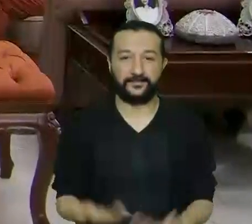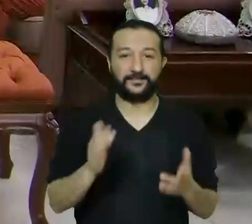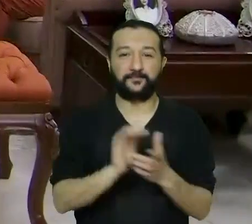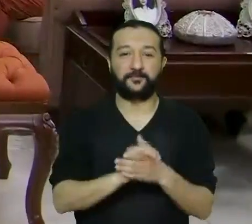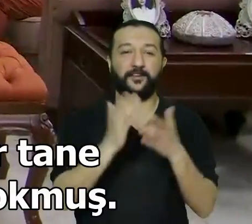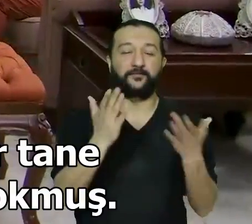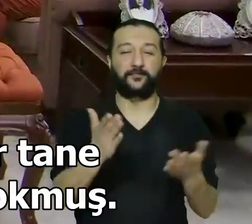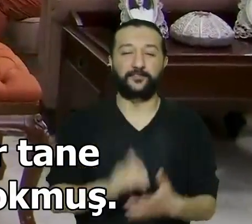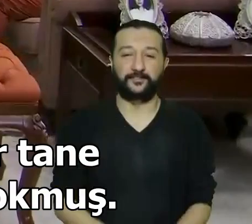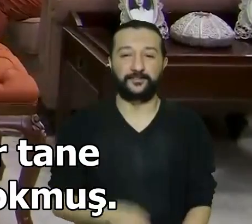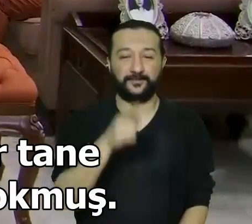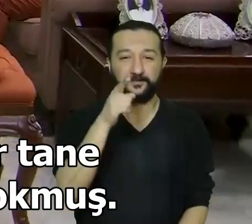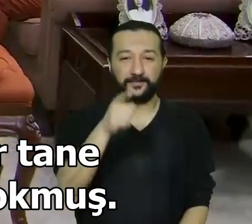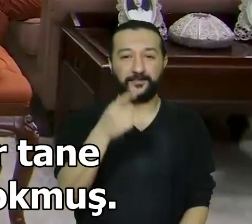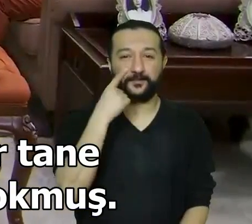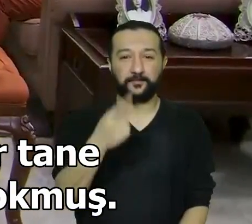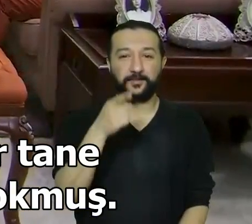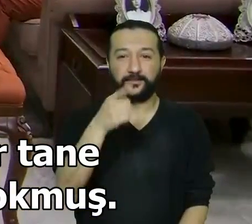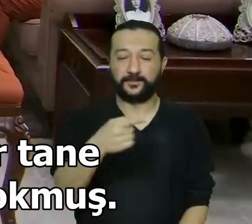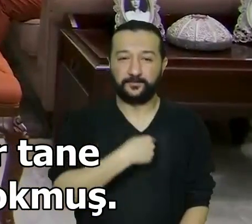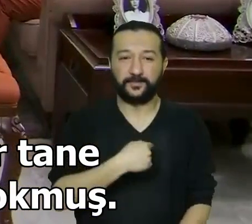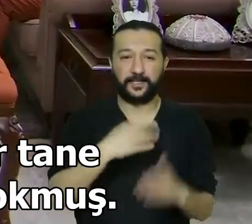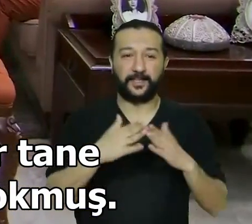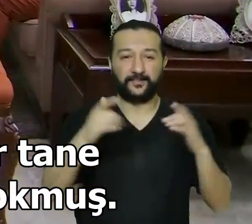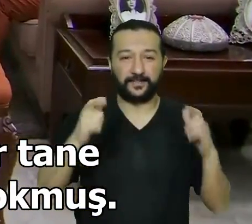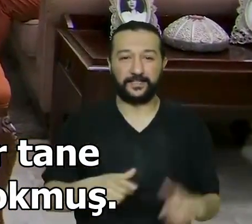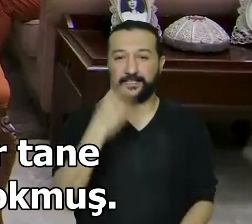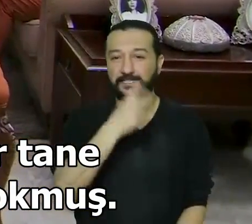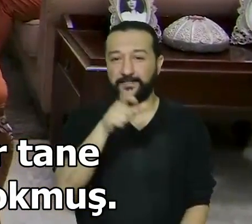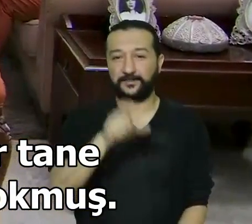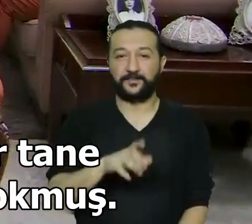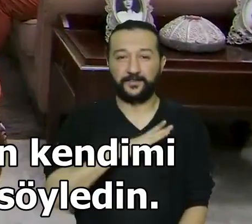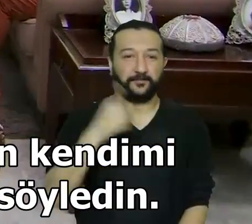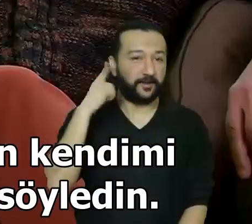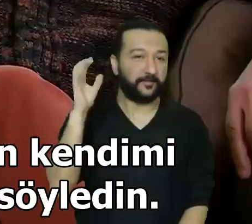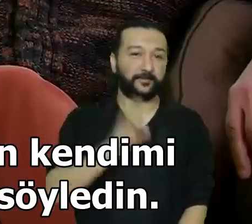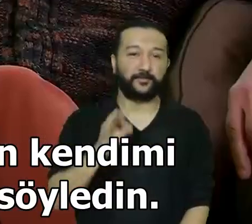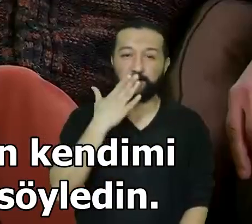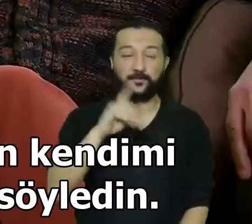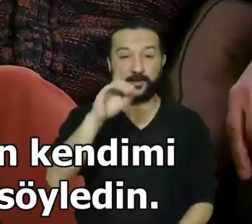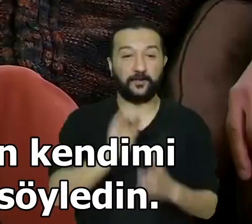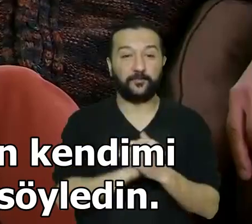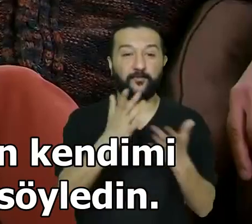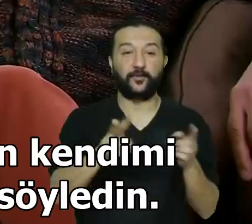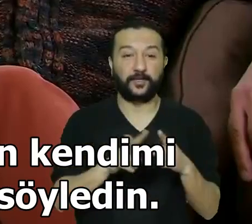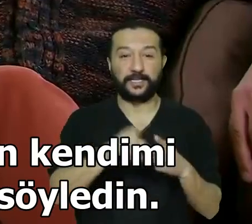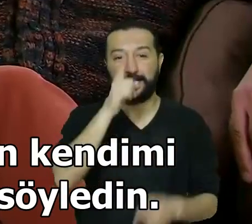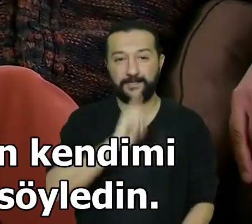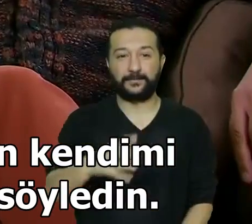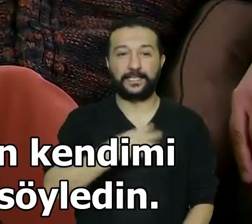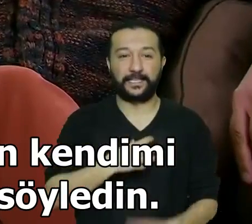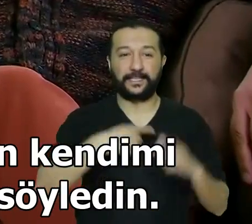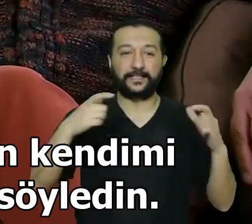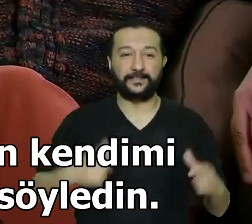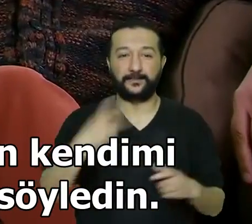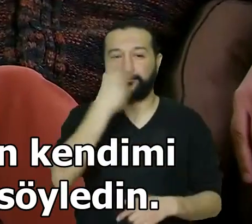Bravo! Ya baksanıza bizim evde bir de solist varmış da haberimiz yokmuş ya. Allah bravo Nurhancığım. Resmen kendimi